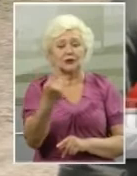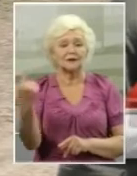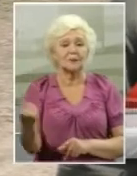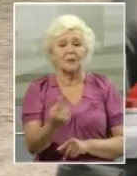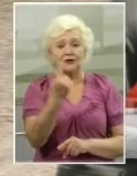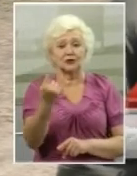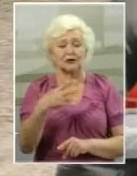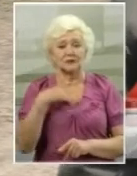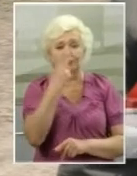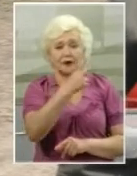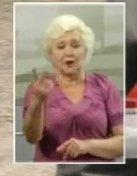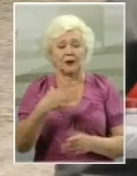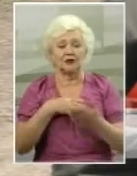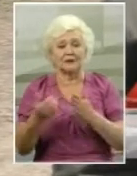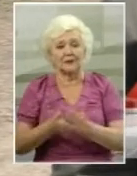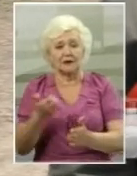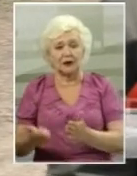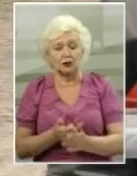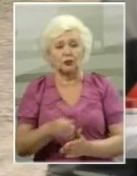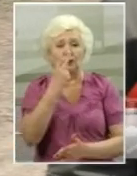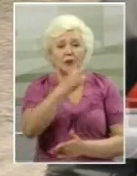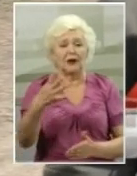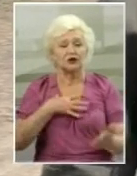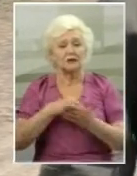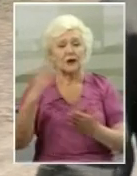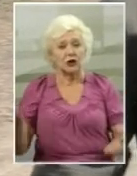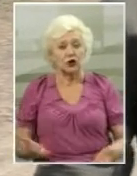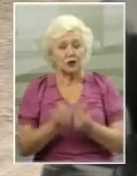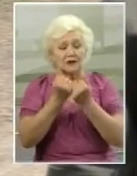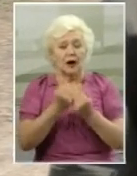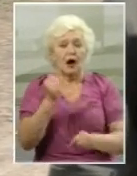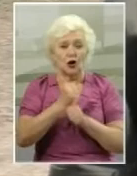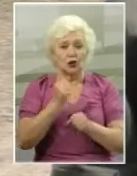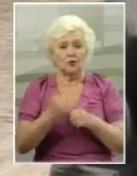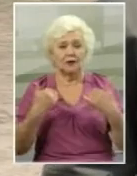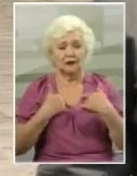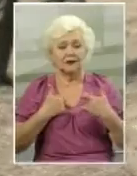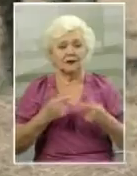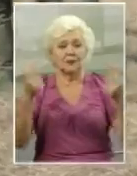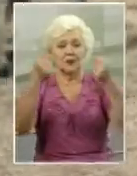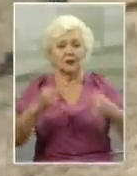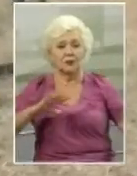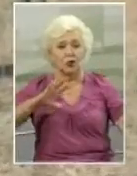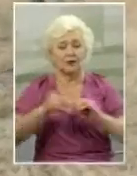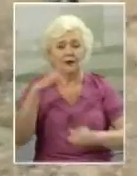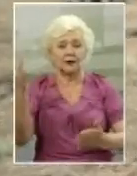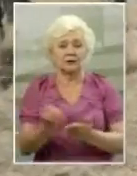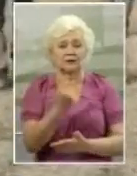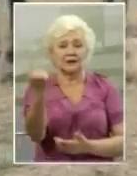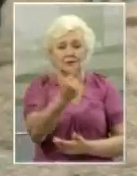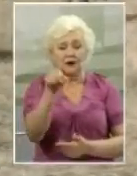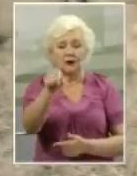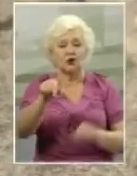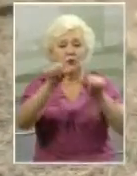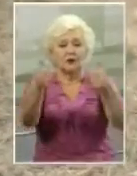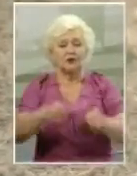перший раз ми бачимо свої недоліки, бачимо свої досягнення, робимо для себе відповідні висновки. Досягнення перше – це те, що ми